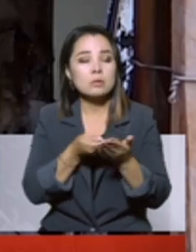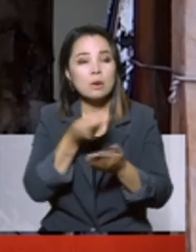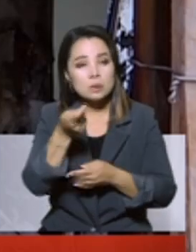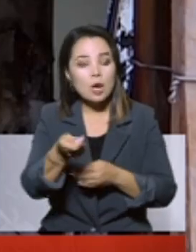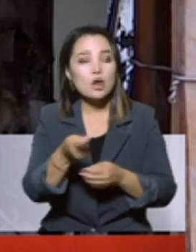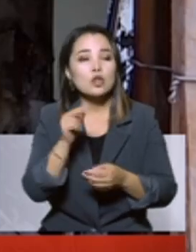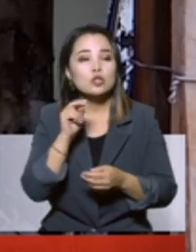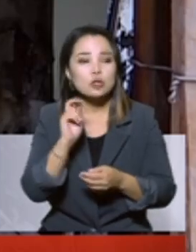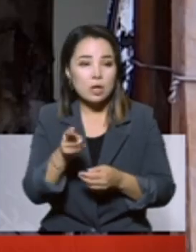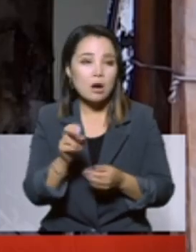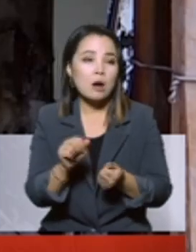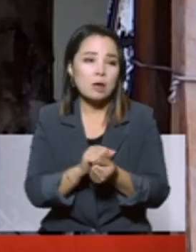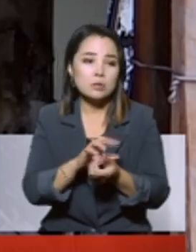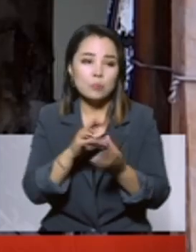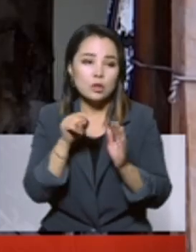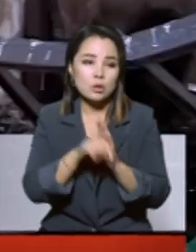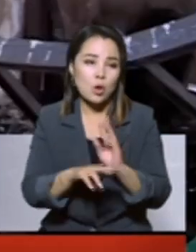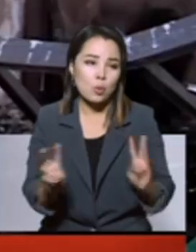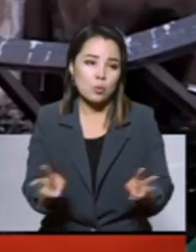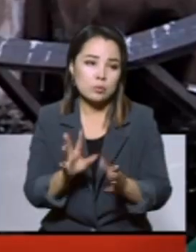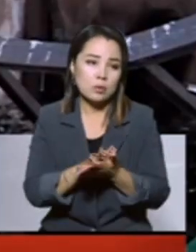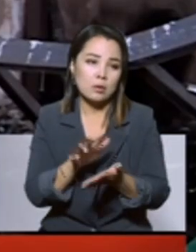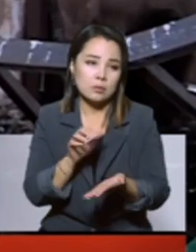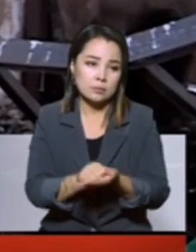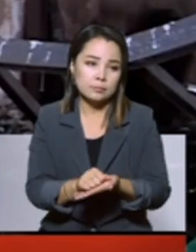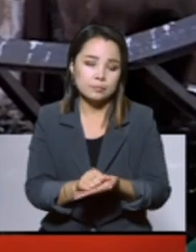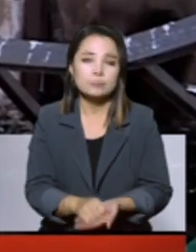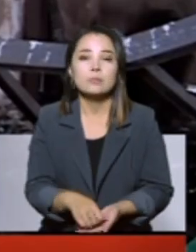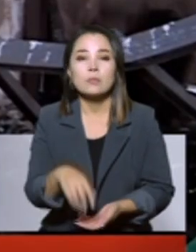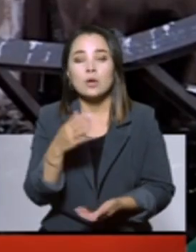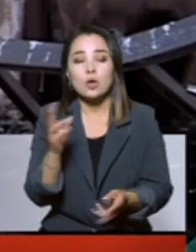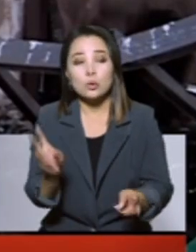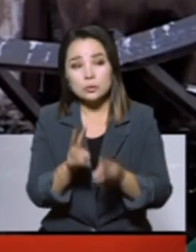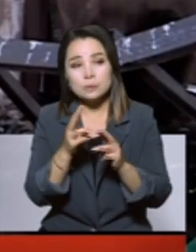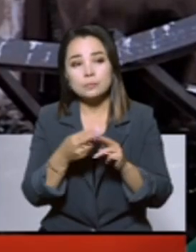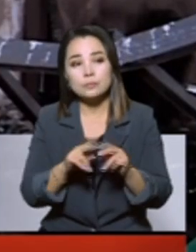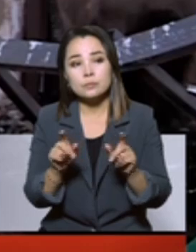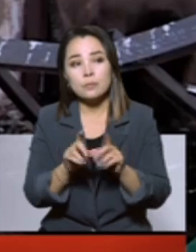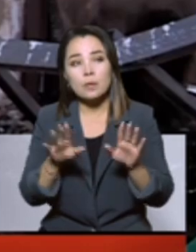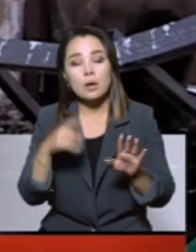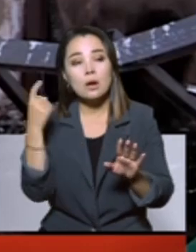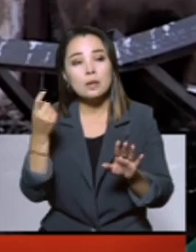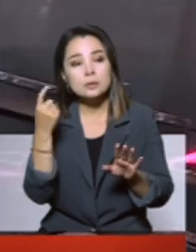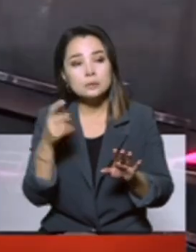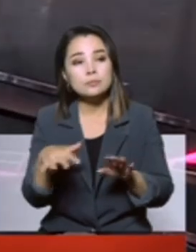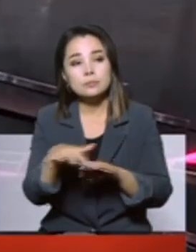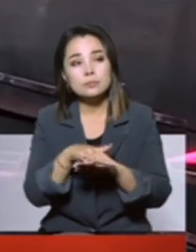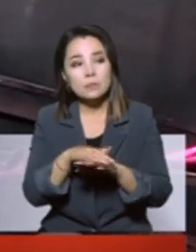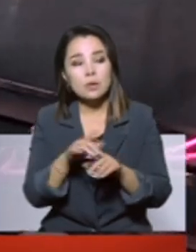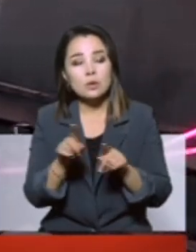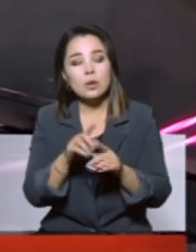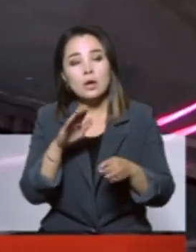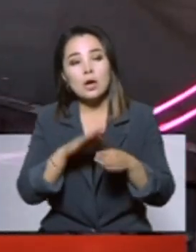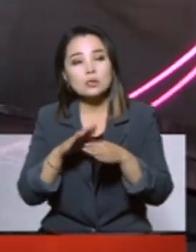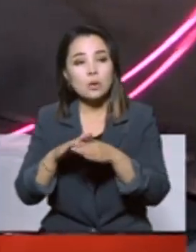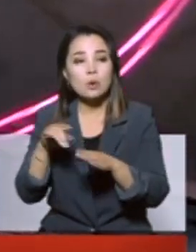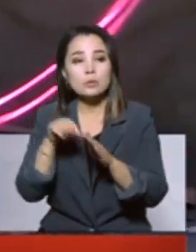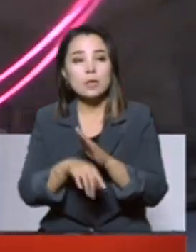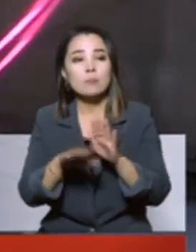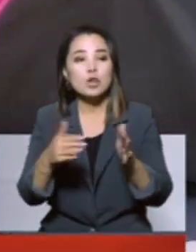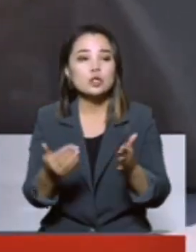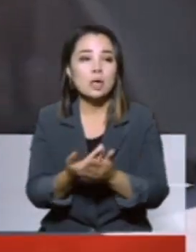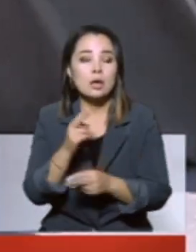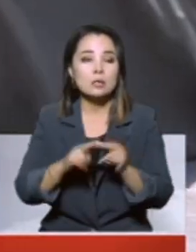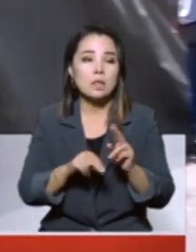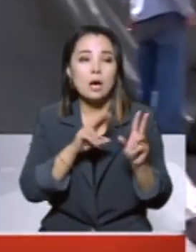қағаз бірдеңелерін сұрап жатыр, оның барлығы оның ішінде өртеніп кетті бірақ. Өртке оранған сауда орнының қожайындары болса, шарамсыз дүңгіршектердің орнына